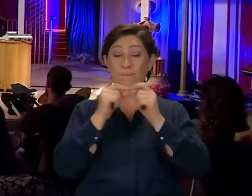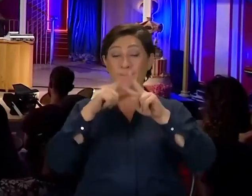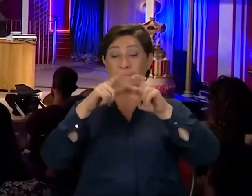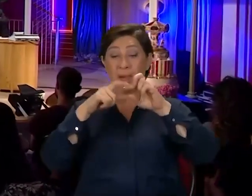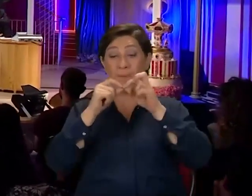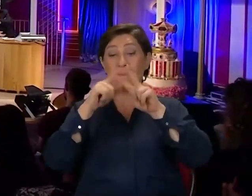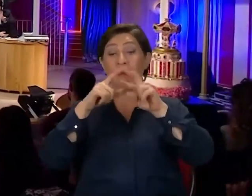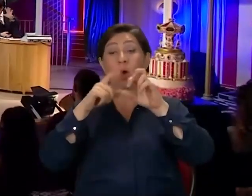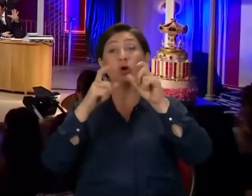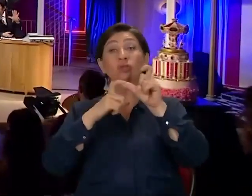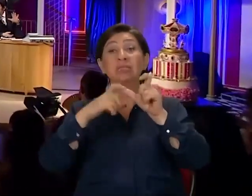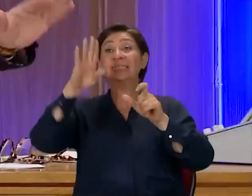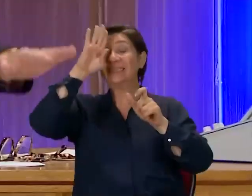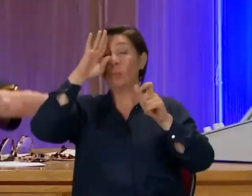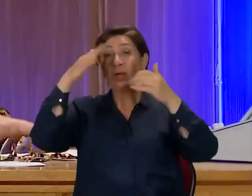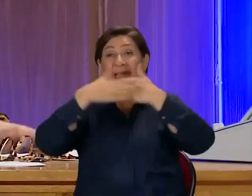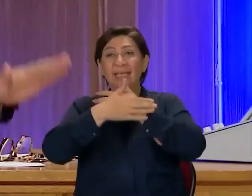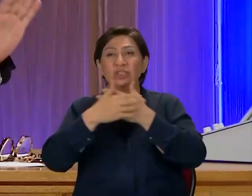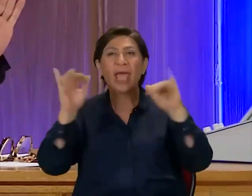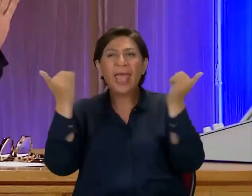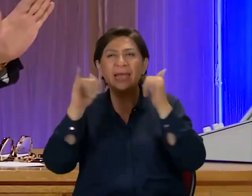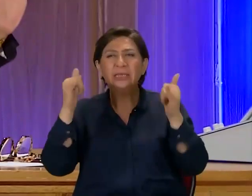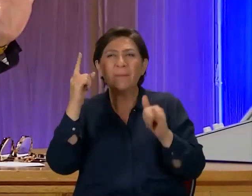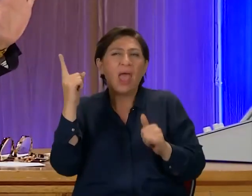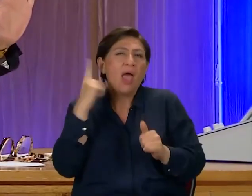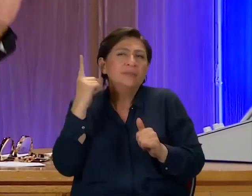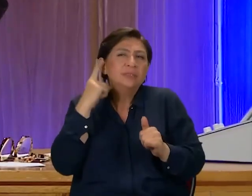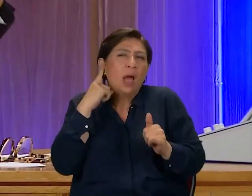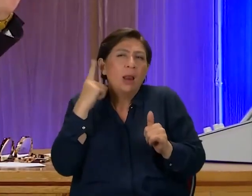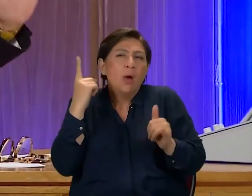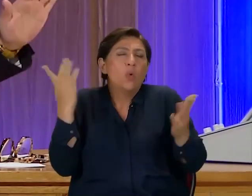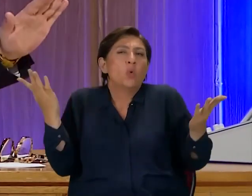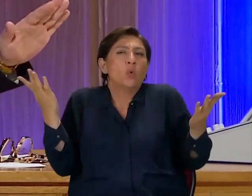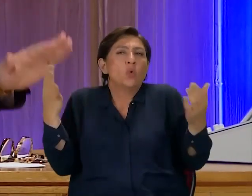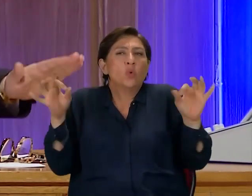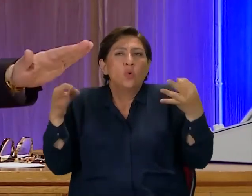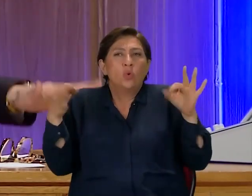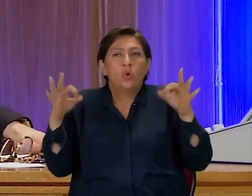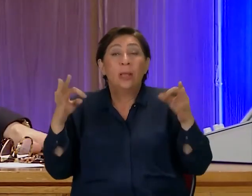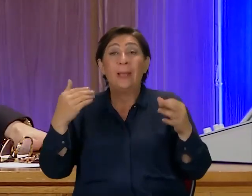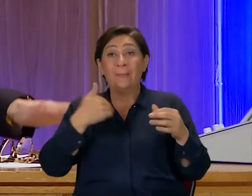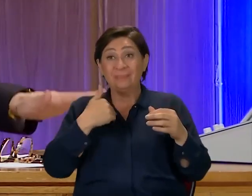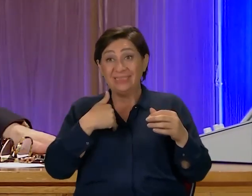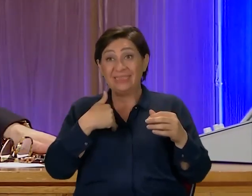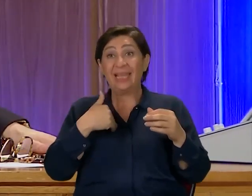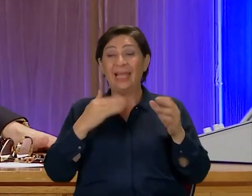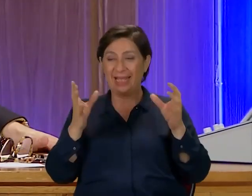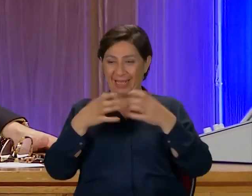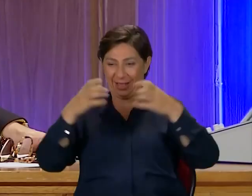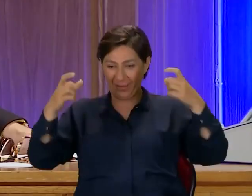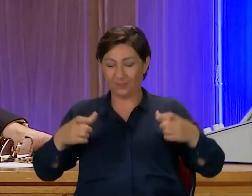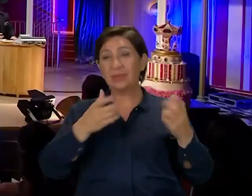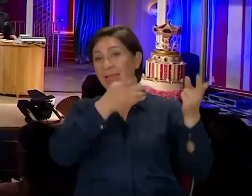Barbaros İstanbul gece hayatında bir efsanedir. Gerçekten bir efsanedir. Biz de kabaremizde